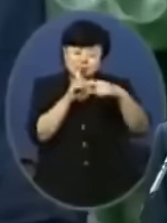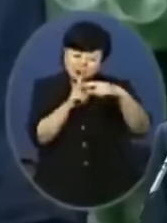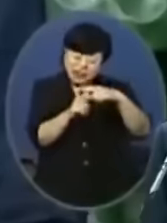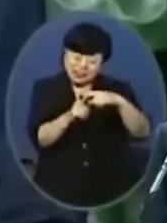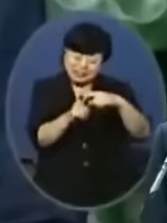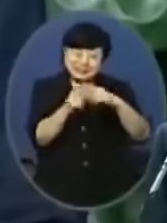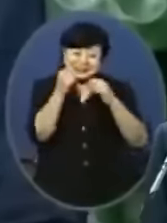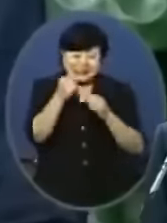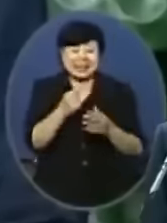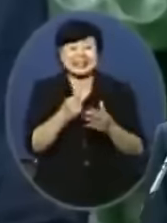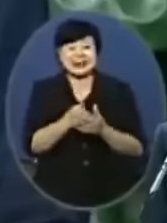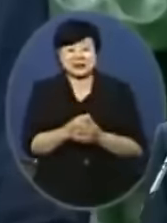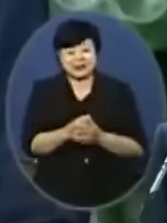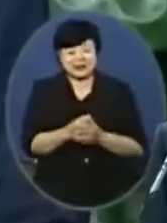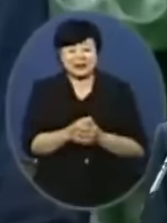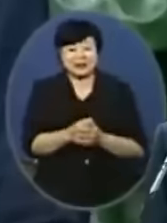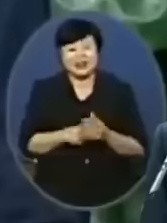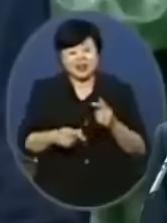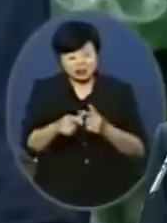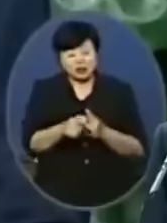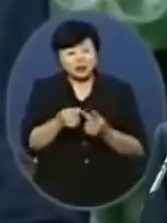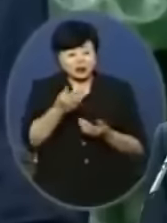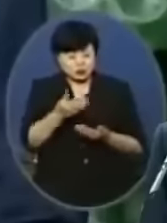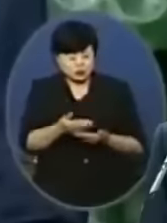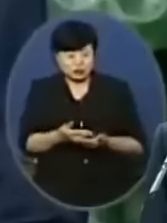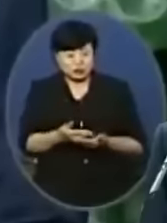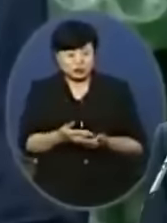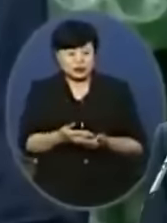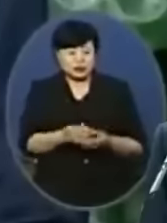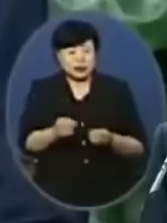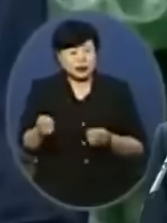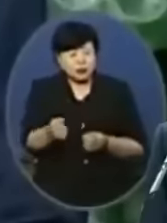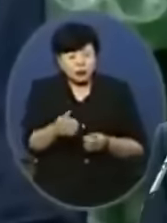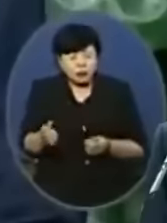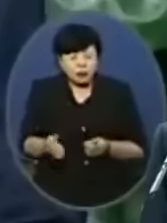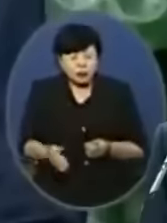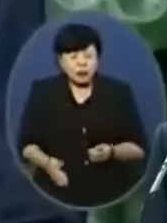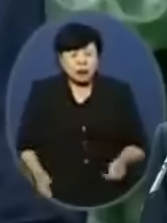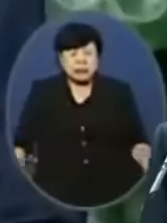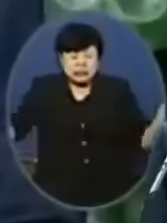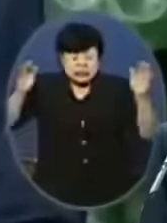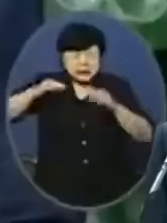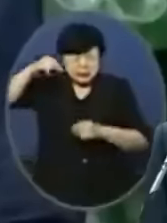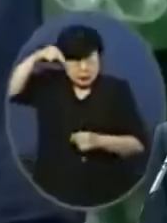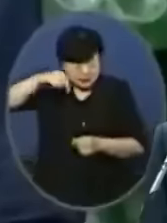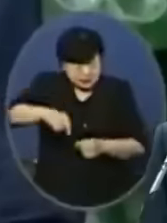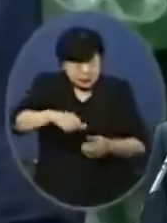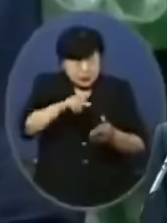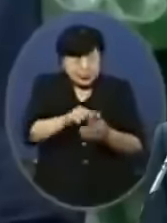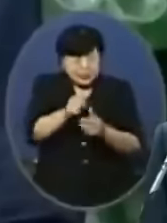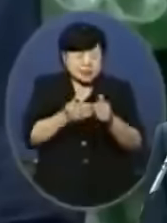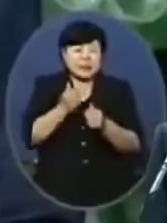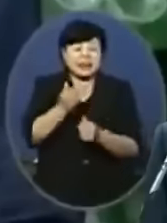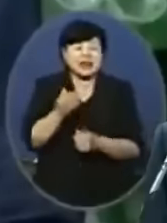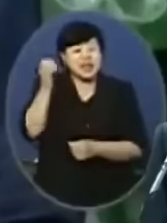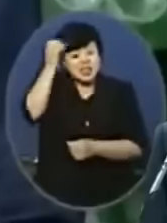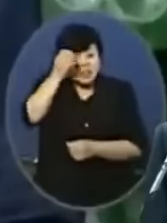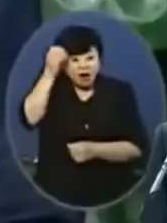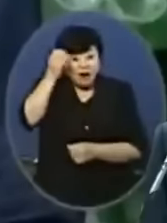플러스 인생을 살도록 해주셨습니다. 땅이 공허하고 혼돈하며 허감이 깊은 무에 있을 때 하나님의